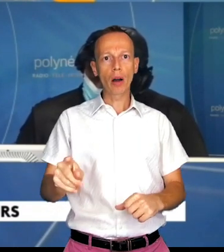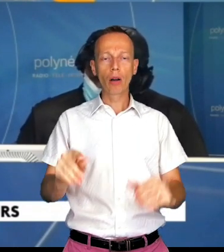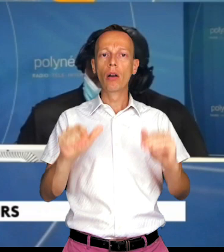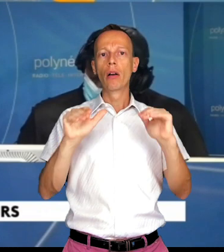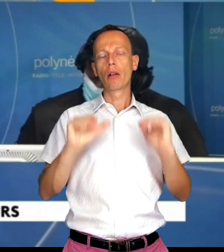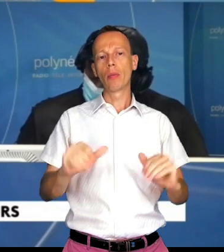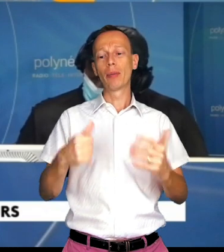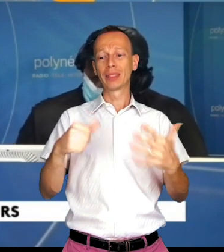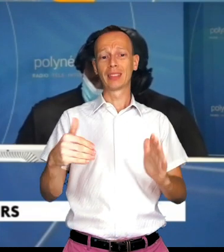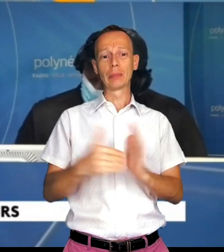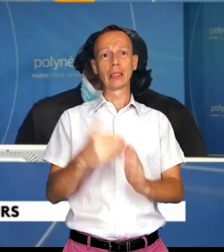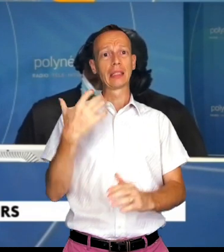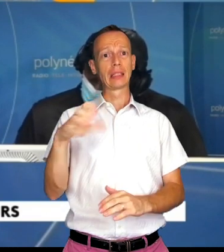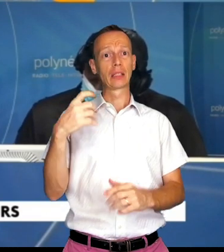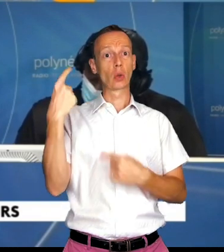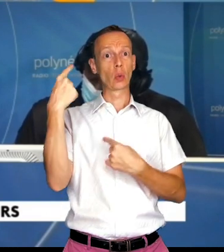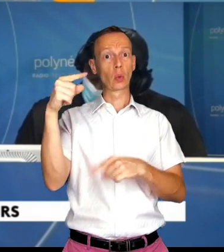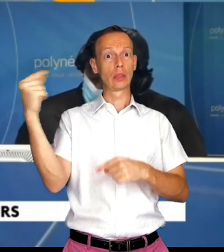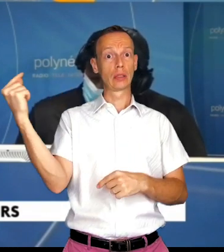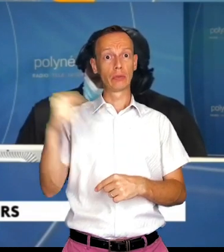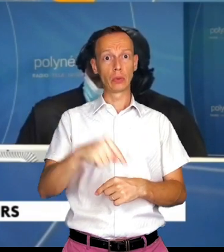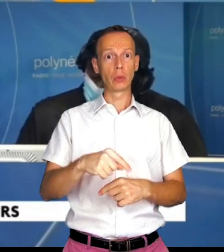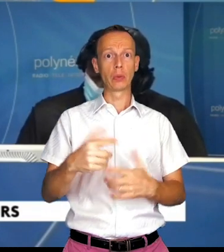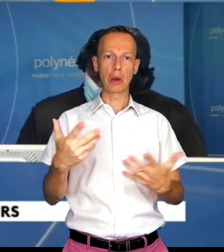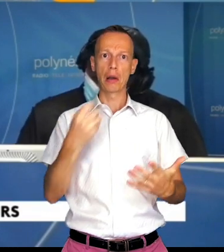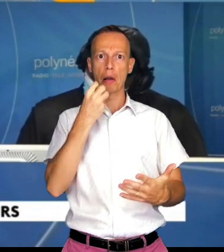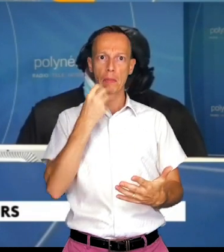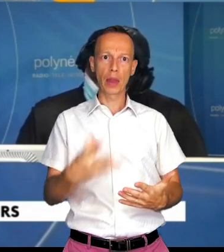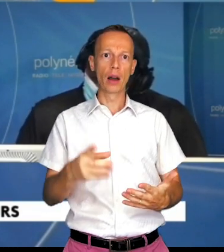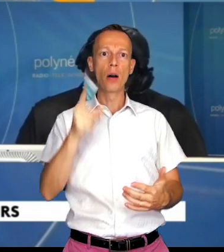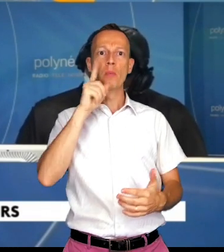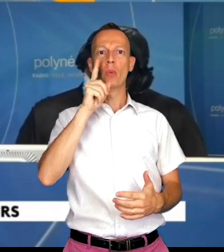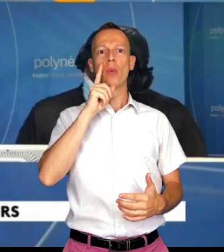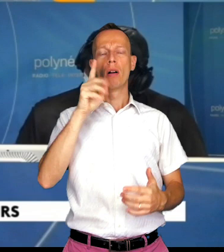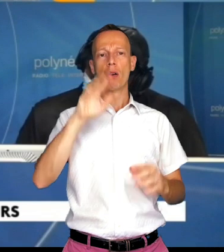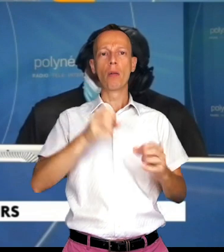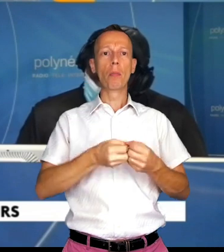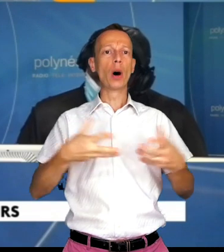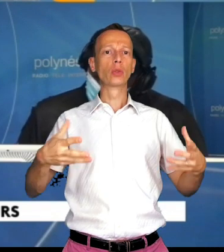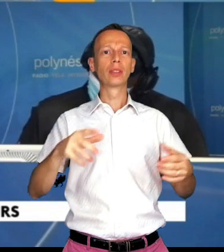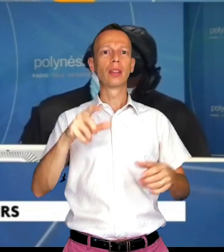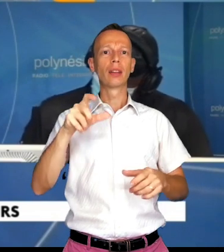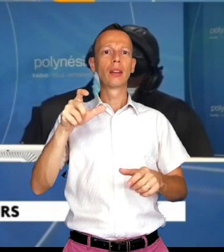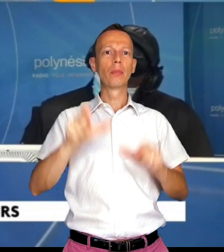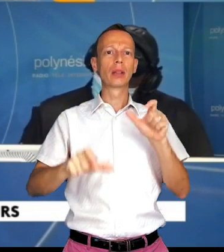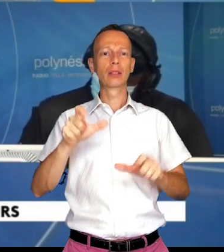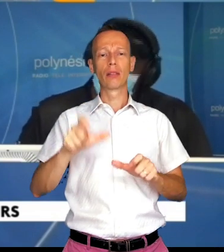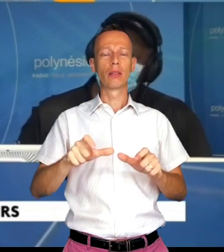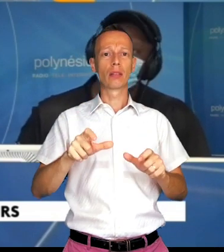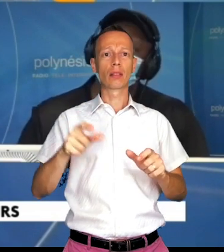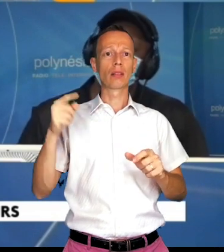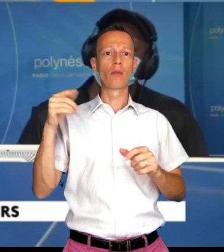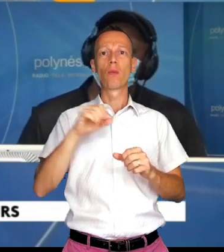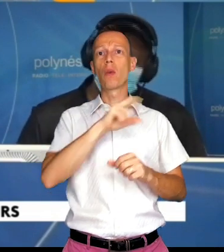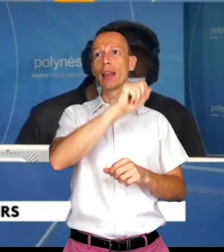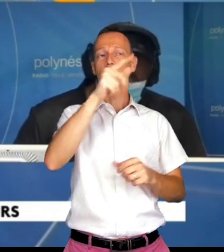insuffisant. Mais c'est 16 500 touristes de plus, car la grande majorité des